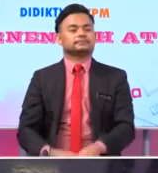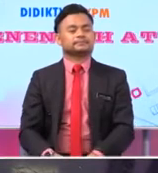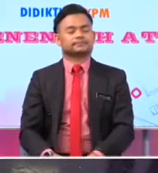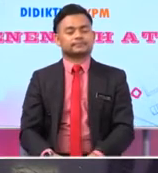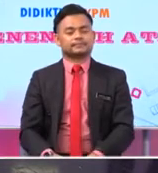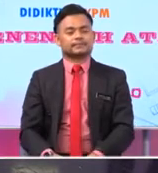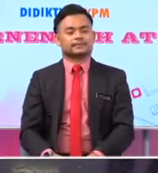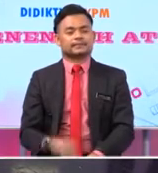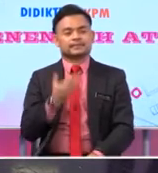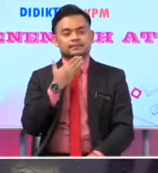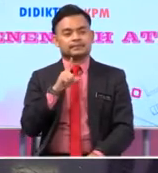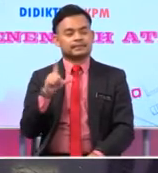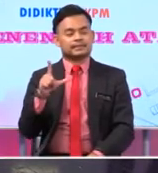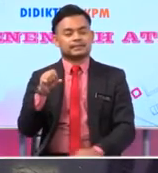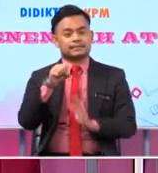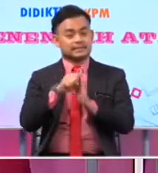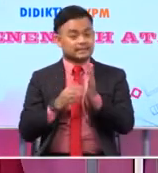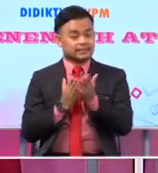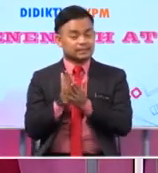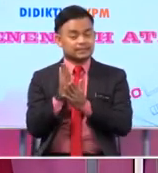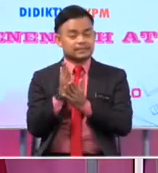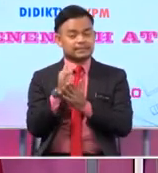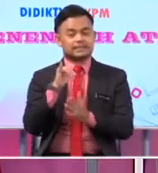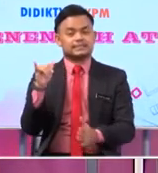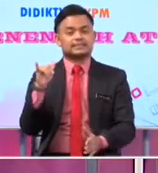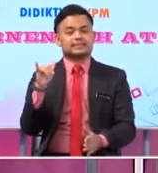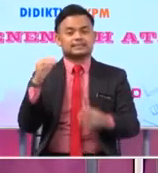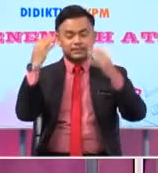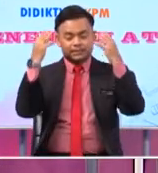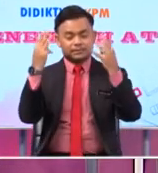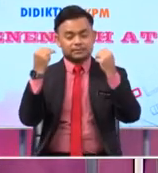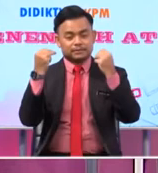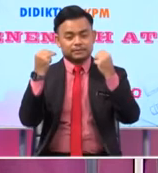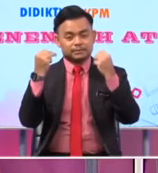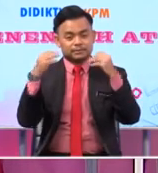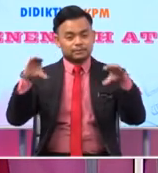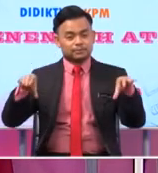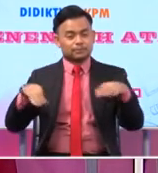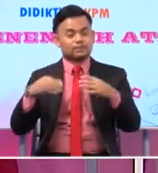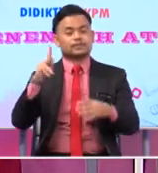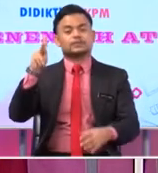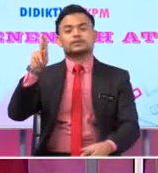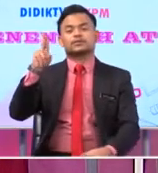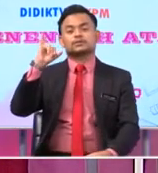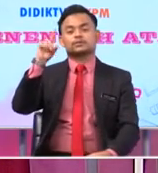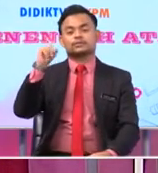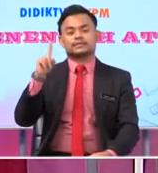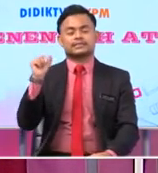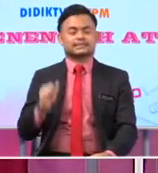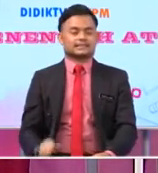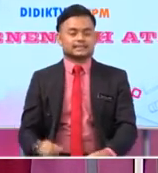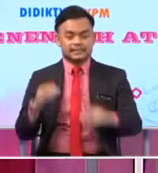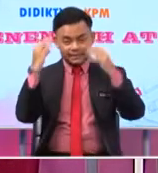Oke dalam seemen ini kita nah white Quiz cecak jadi Cikgu ada sediakan duweke